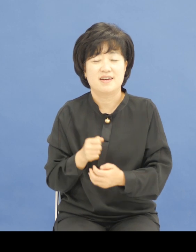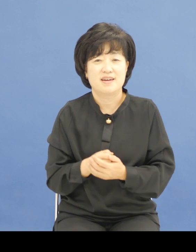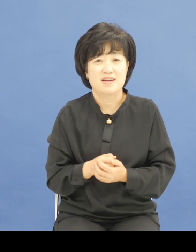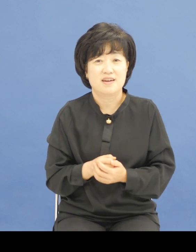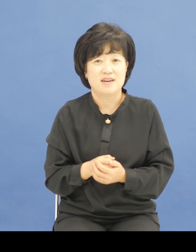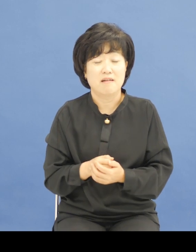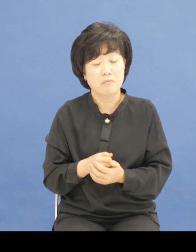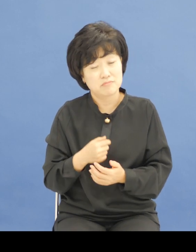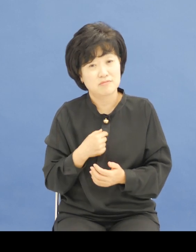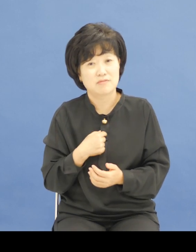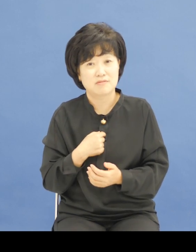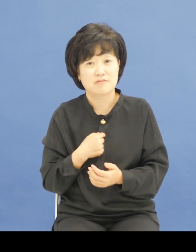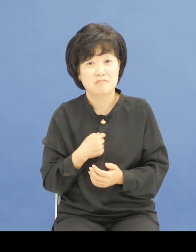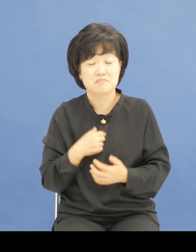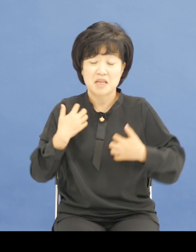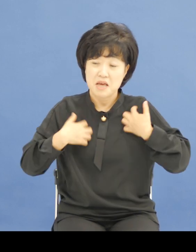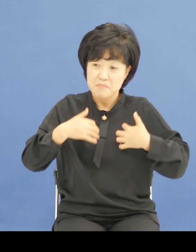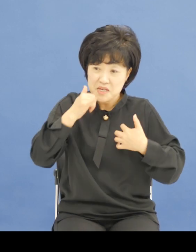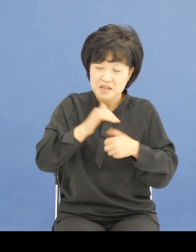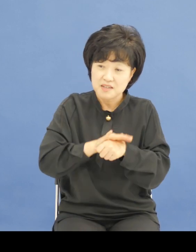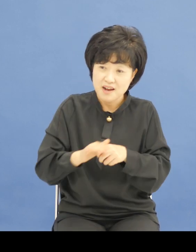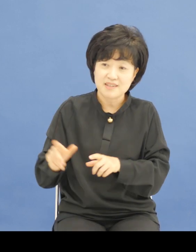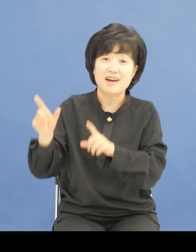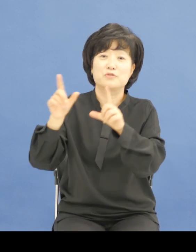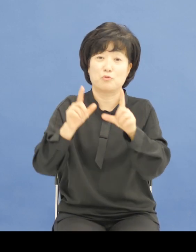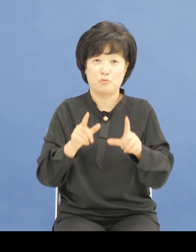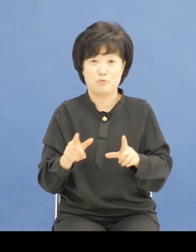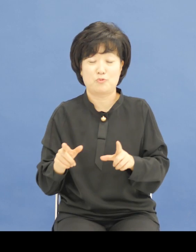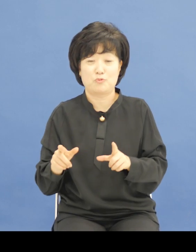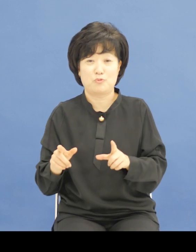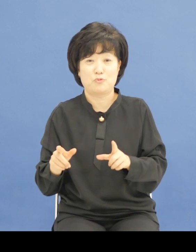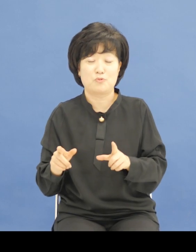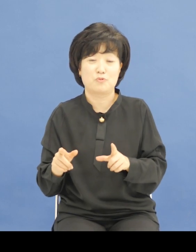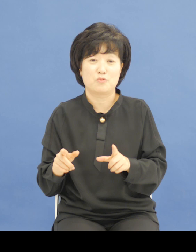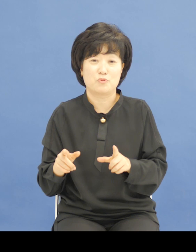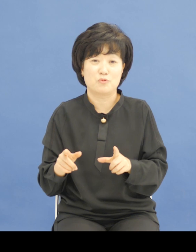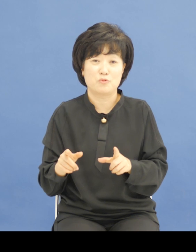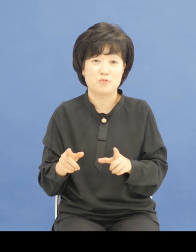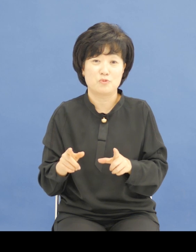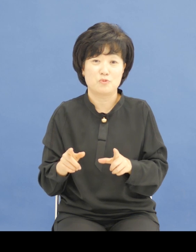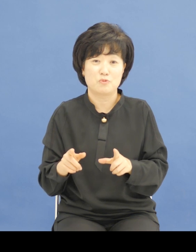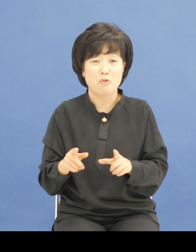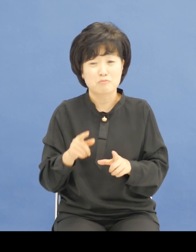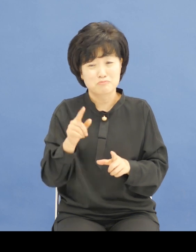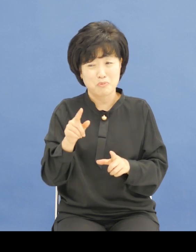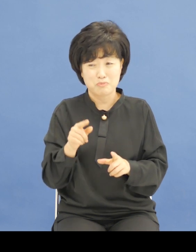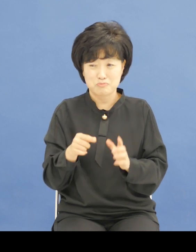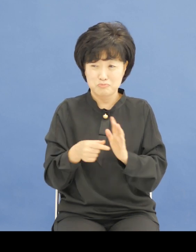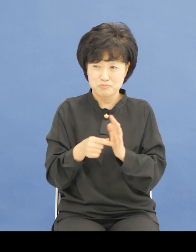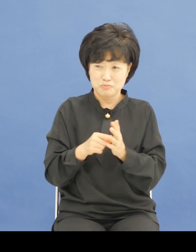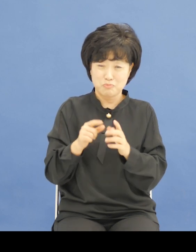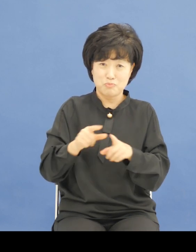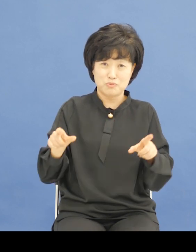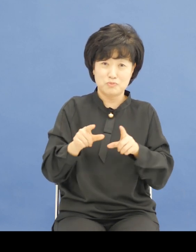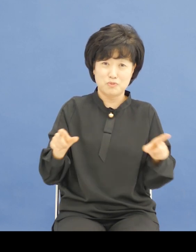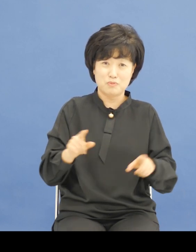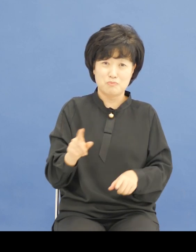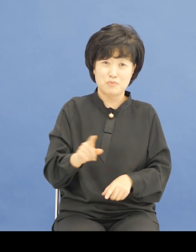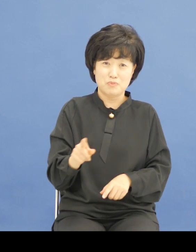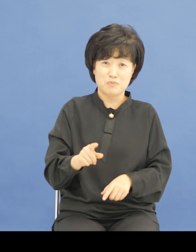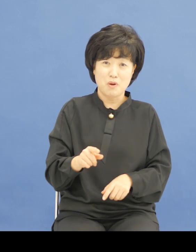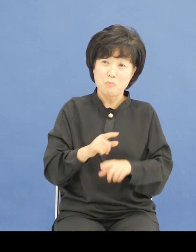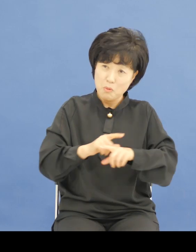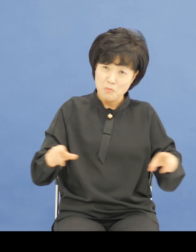뭐, 그래도 그냥 재밌게 잘 살았어요. 네네. 뭐 그 정도면 잡놈 아닌데? 잡놈은 아니에요. 보통 다 그렇게 살죠. 네,